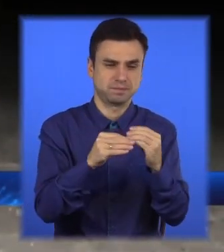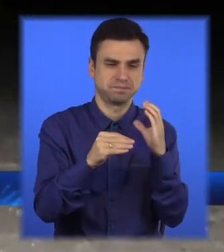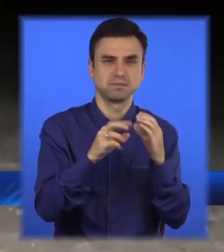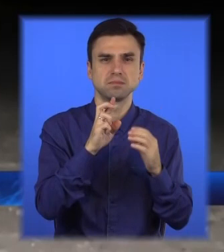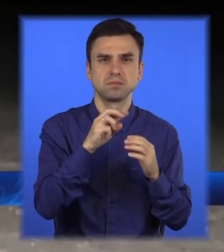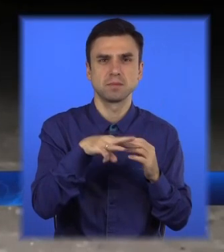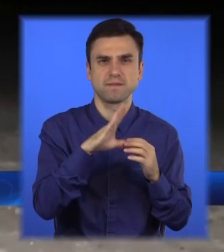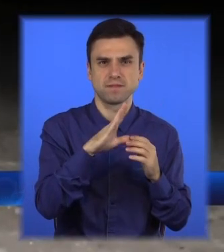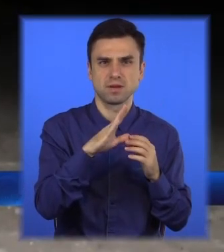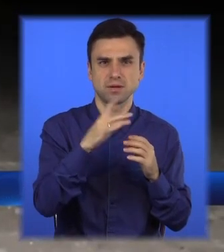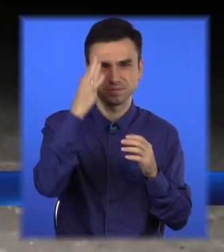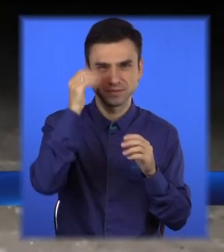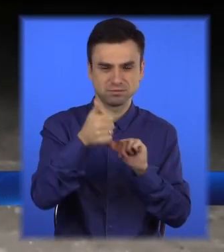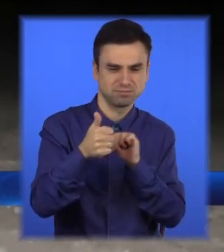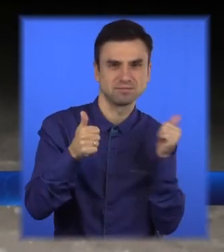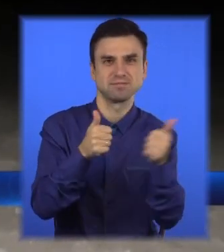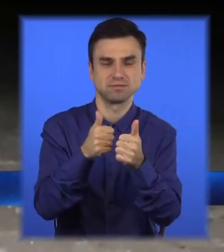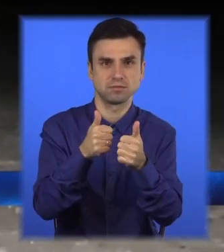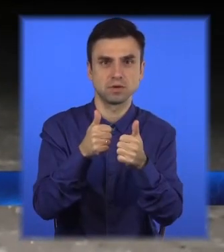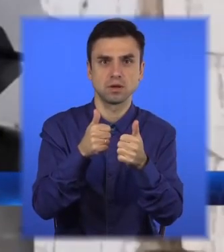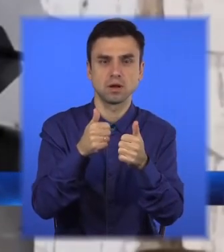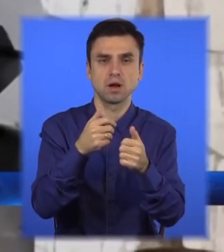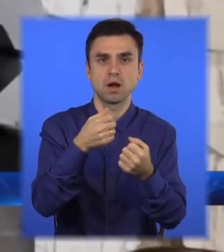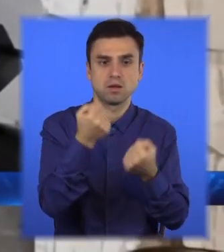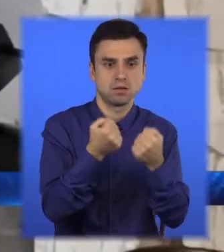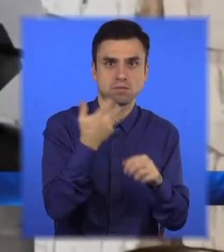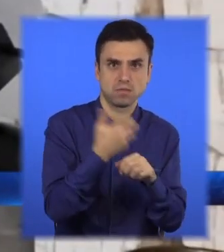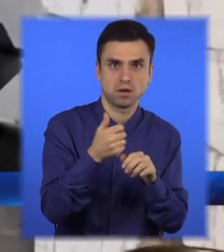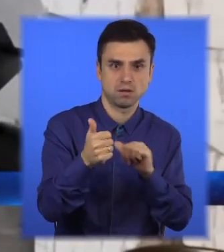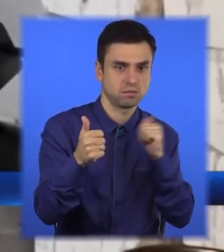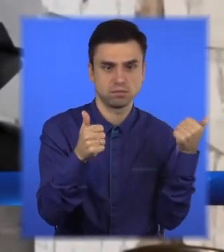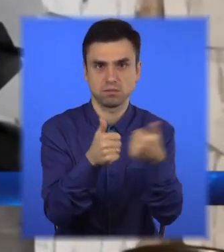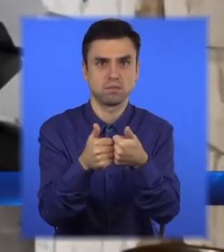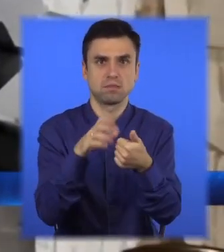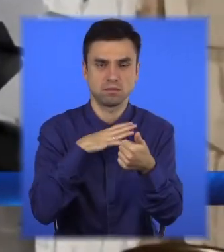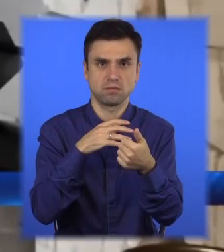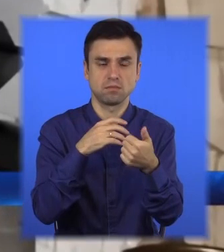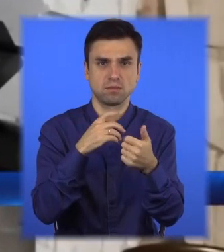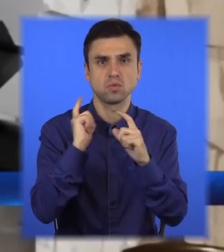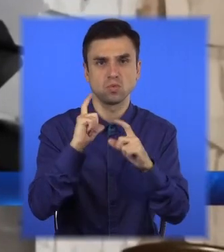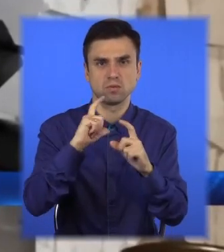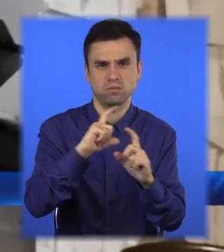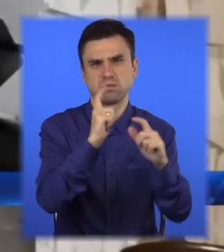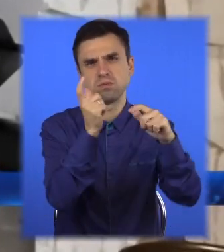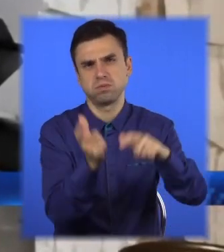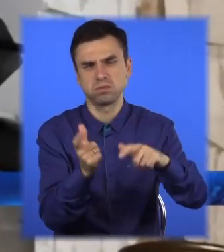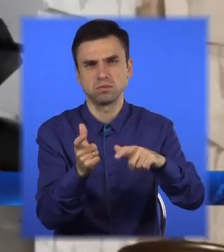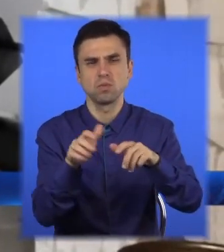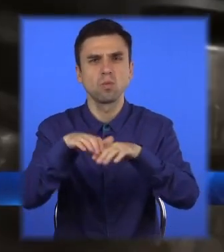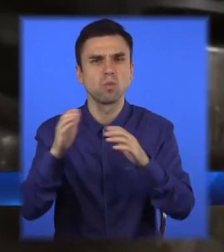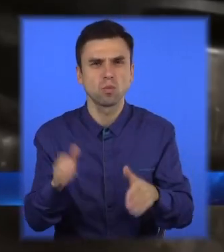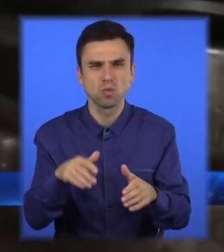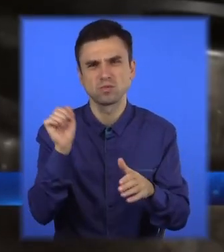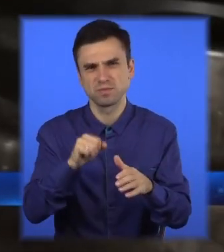вантажівку. Фуру занесло і вона перекинулася. Пивні бочки, що привозила машина, розкидалися по всій дорозі. Водія БМВ